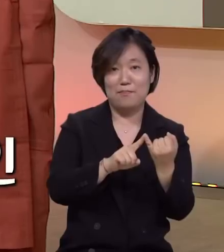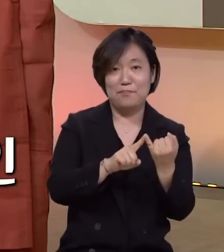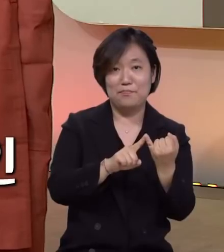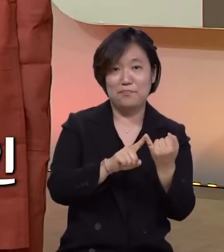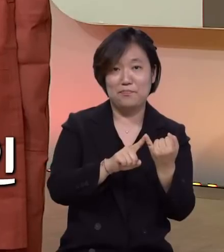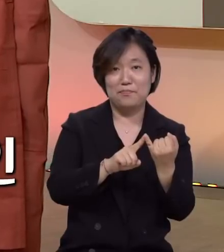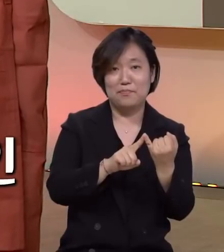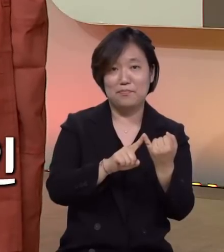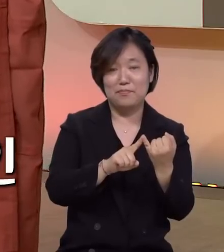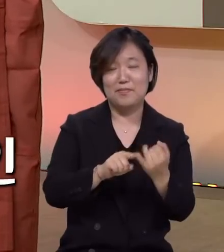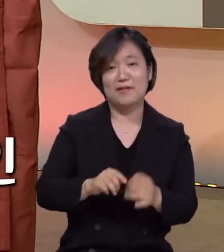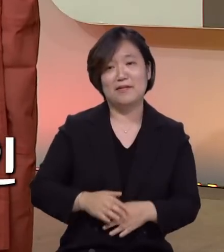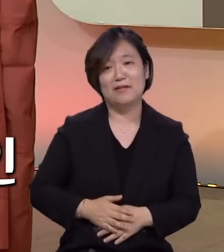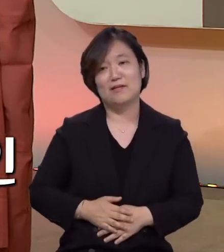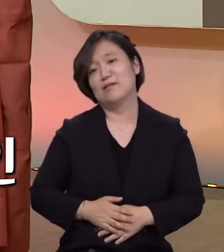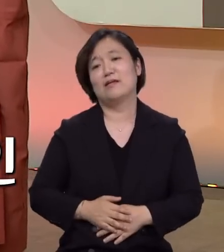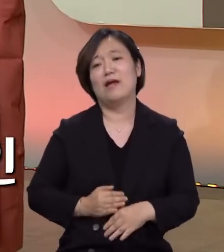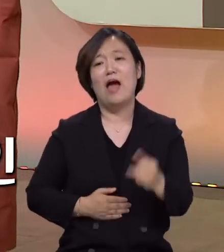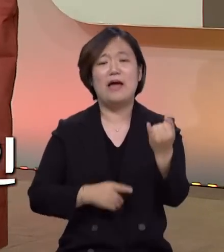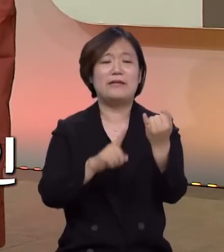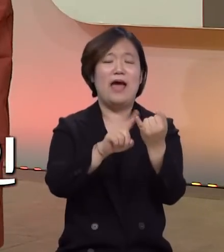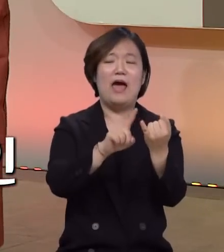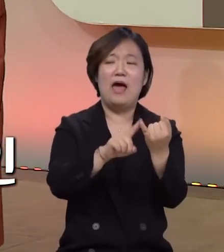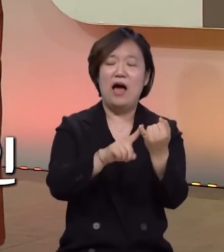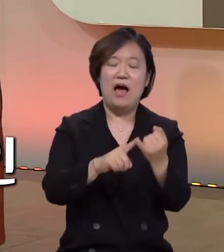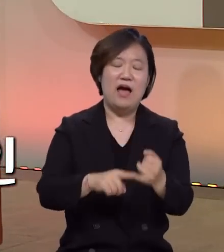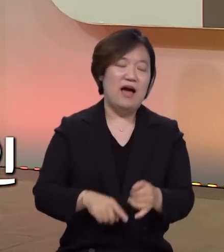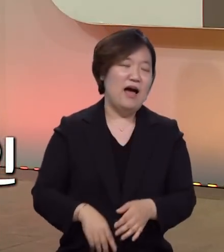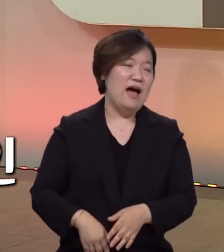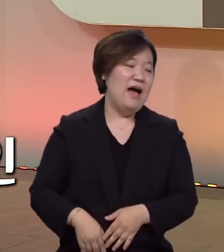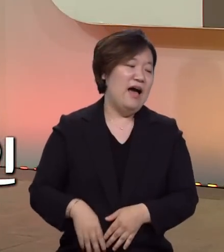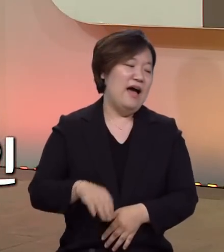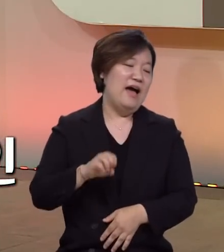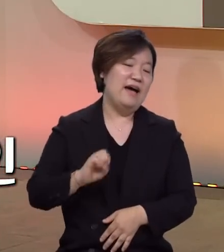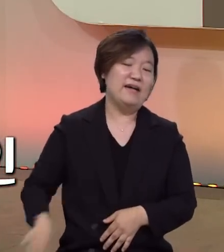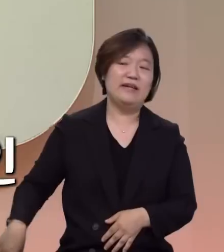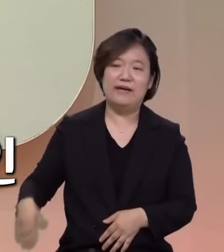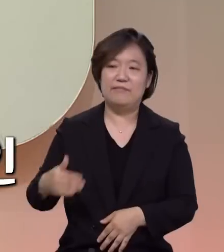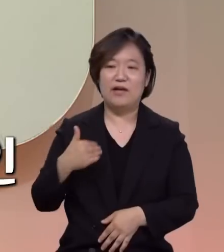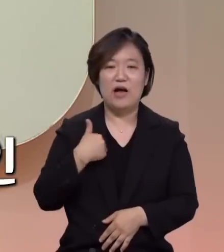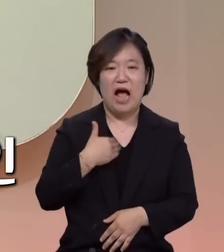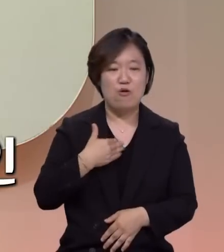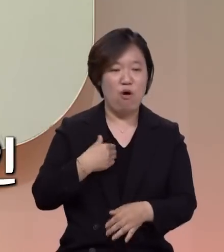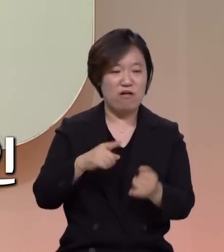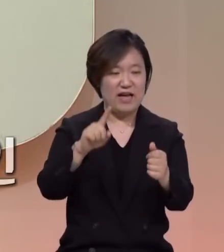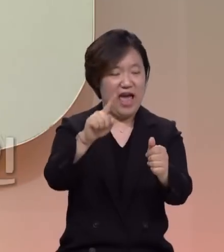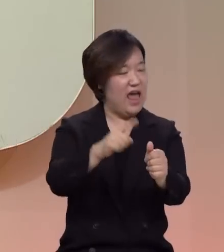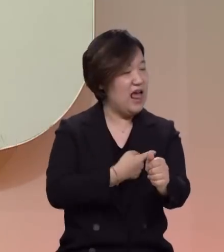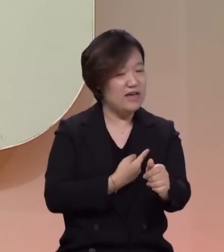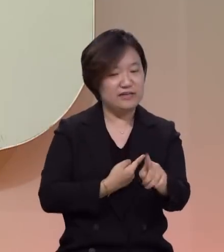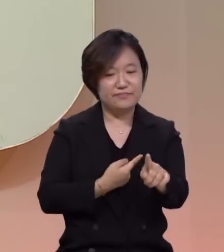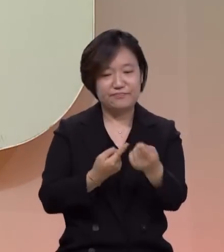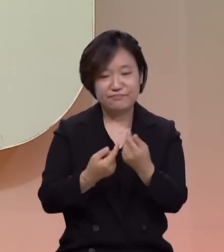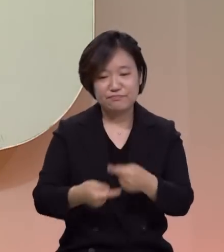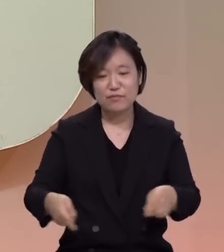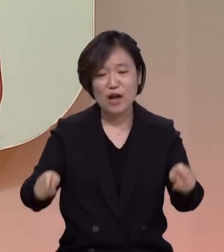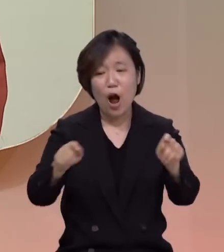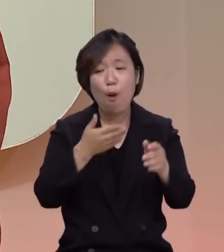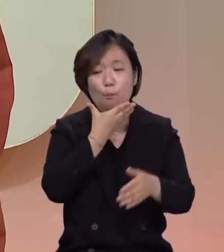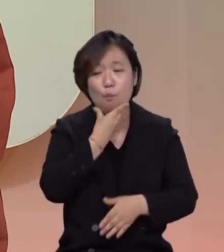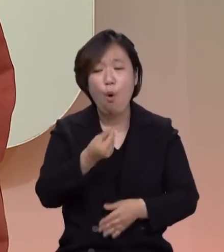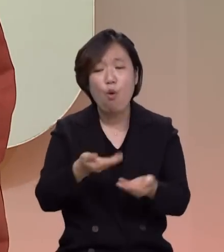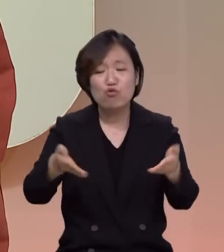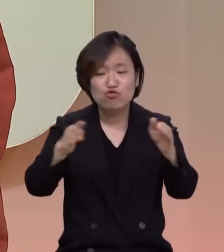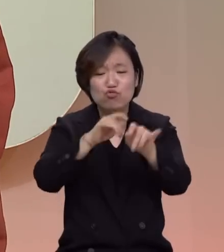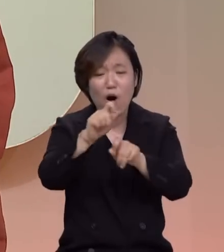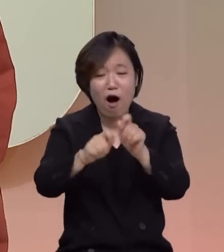너무나 화가 나가지고 에라이이 인간아 하면서 복주머니를 연 뒤에 네